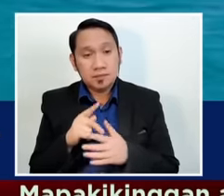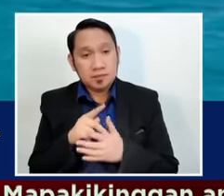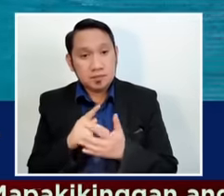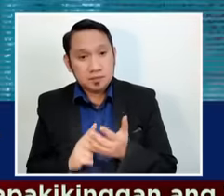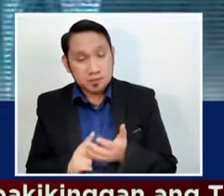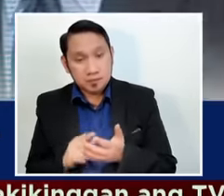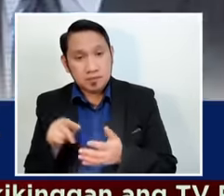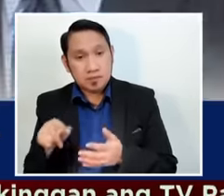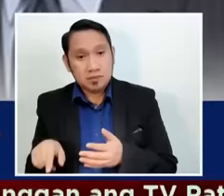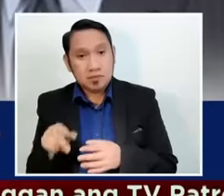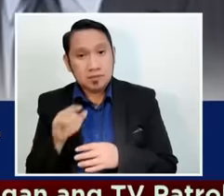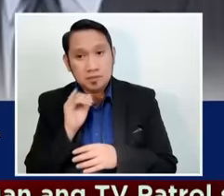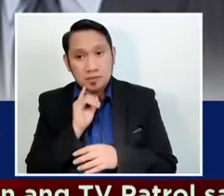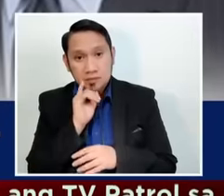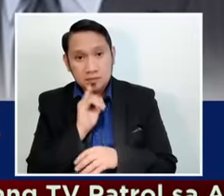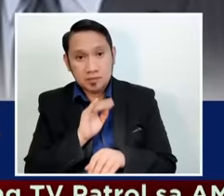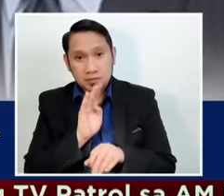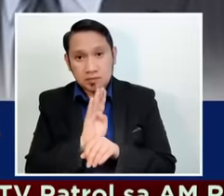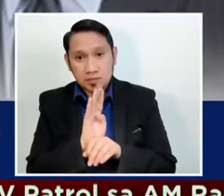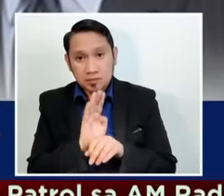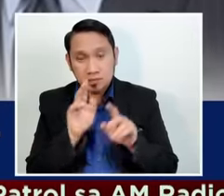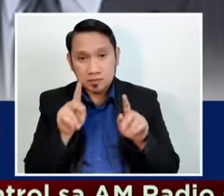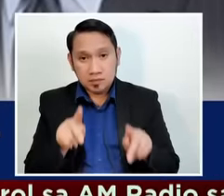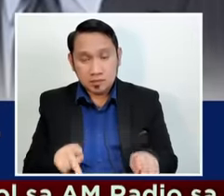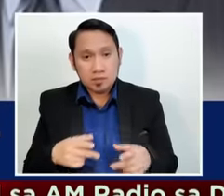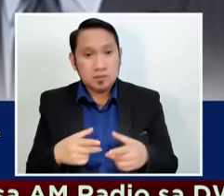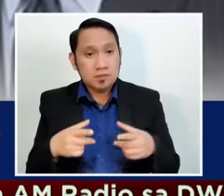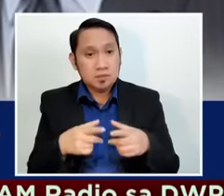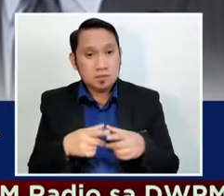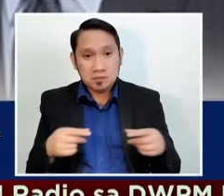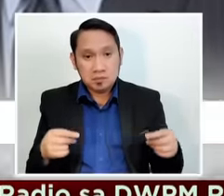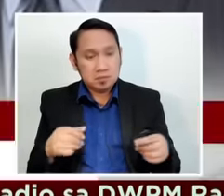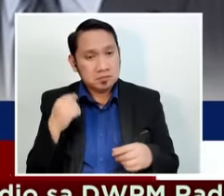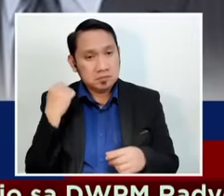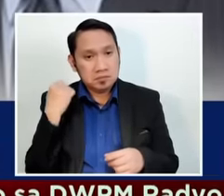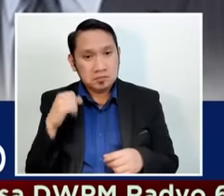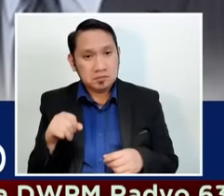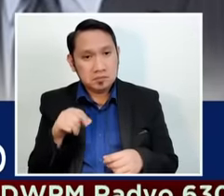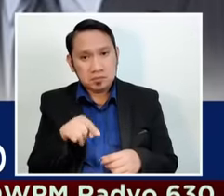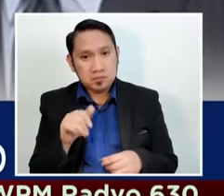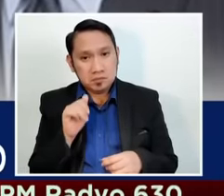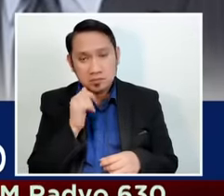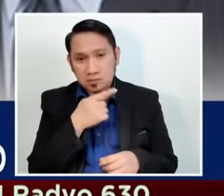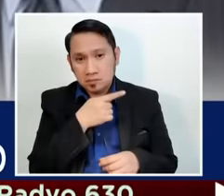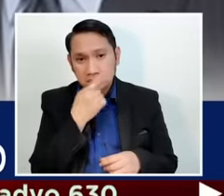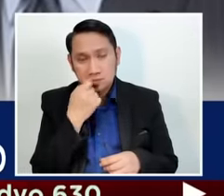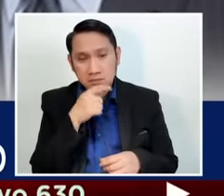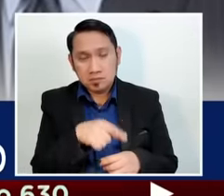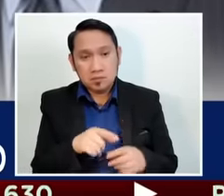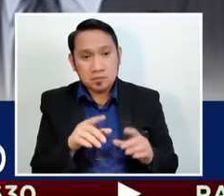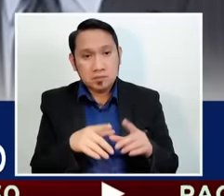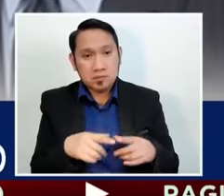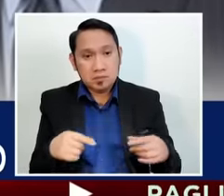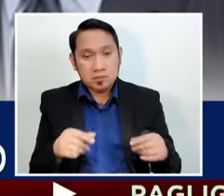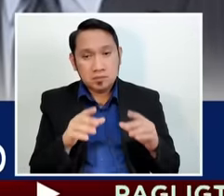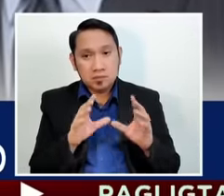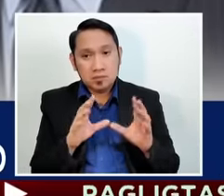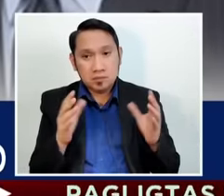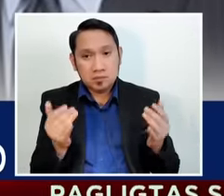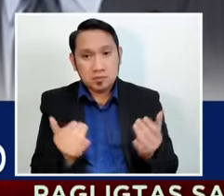Israeli businessman. Kinundina ng Japan ang hijacking dahil Japanese company ang nag-ooperate sa barko na